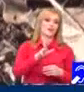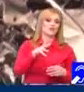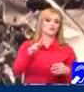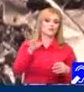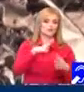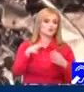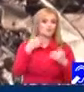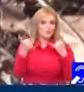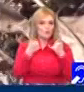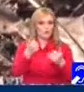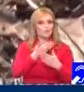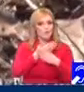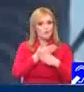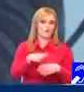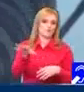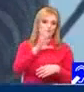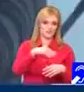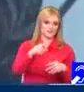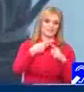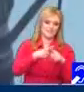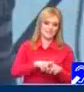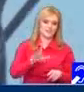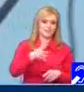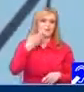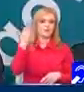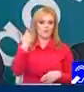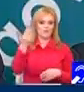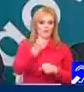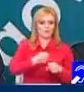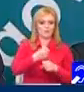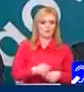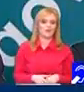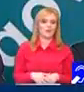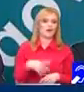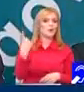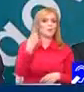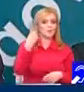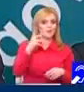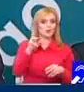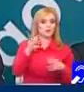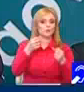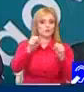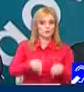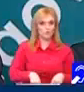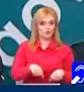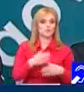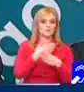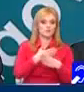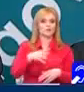a resurselor naturale, dar și stimularea dezvoltării infrastructurii în mediul rural. Prima prioritate vor cuprinde subvenții